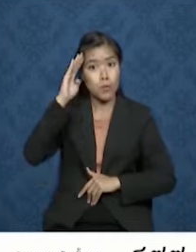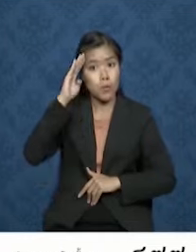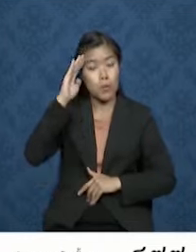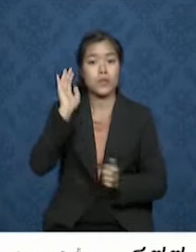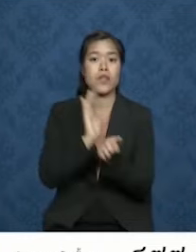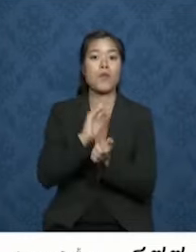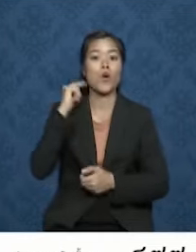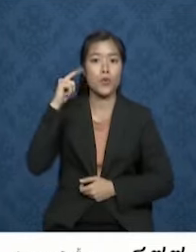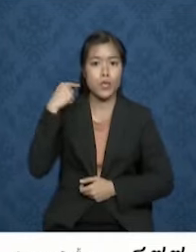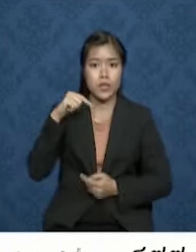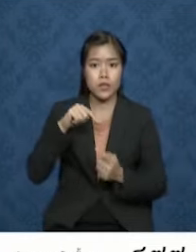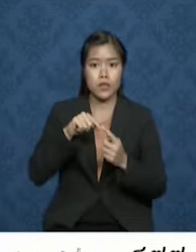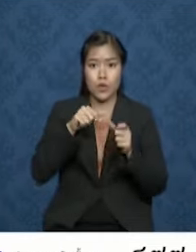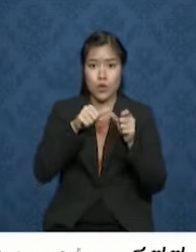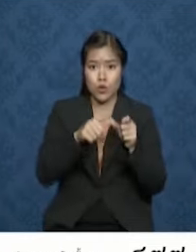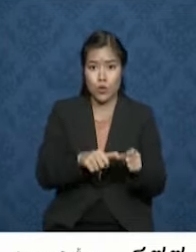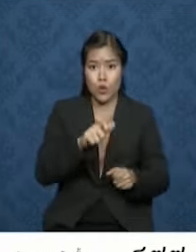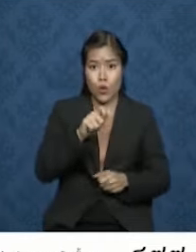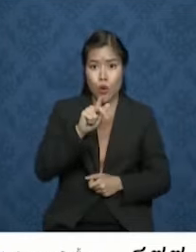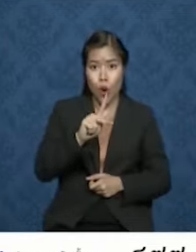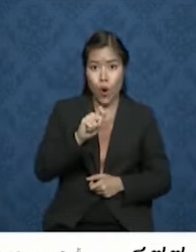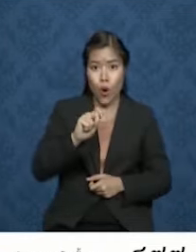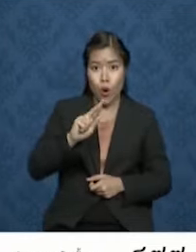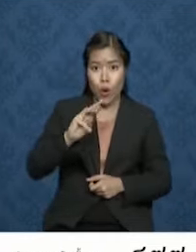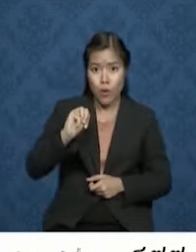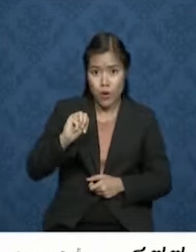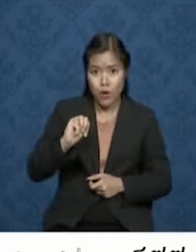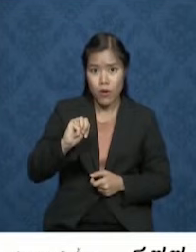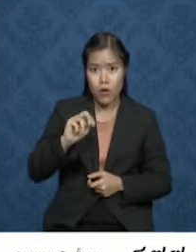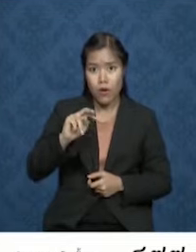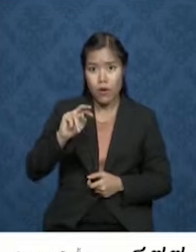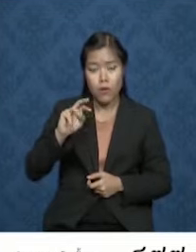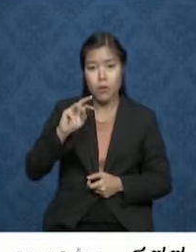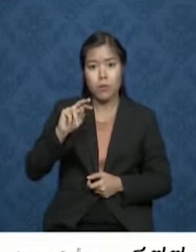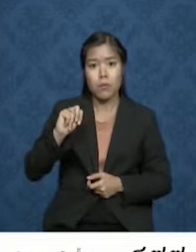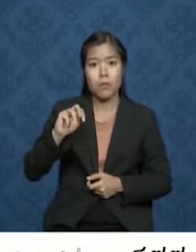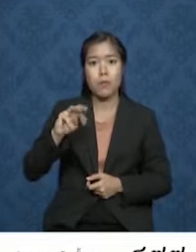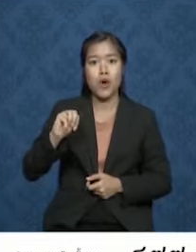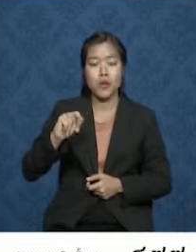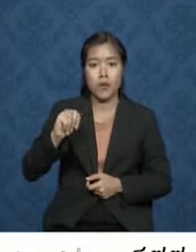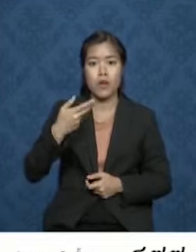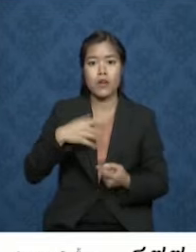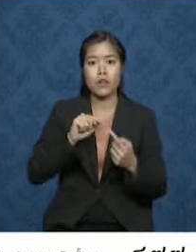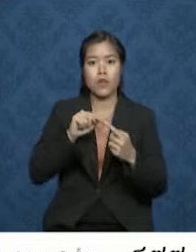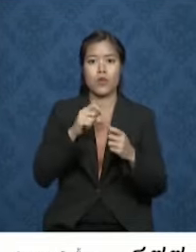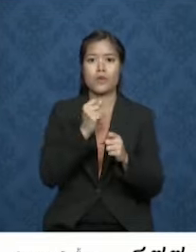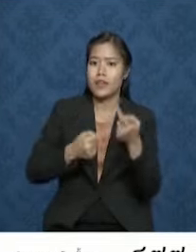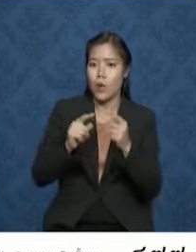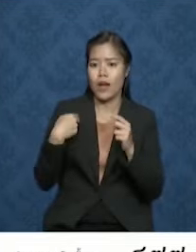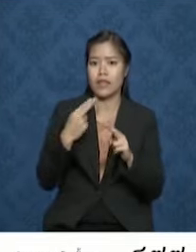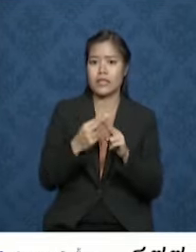กรมนภาค 4สวนหน้าแต่ตัวอยู่ราชบุรีแล้วมาเรื่องมาแดงครับเพราะว่ามีกรณีการทำร้ายร่าง